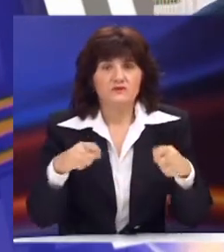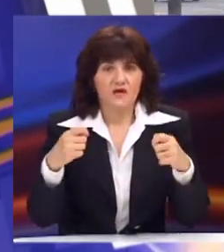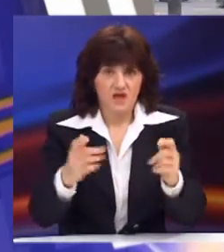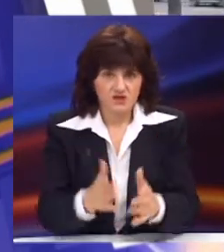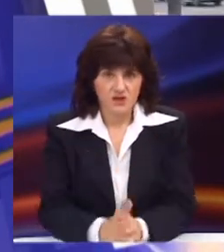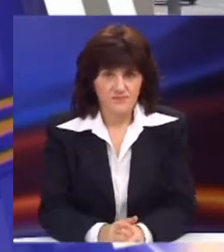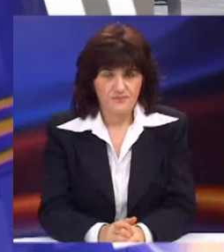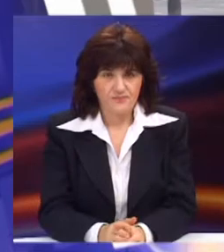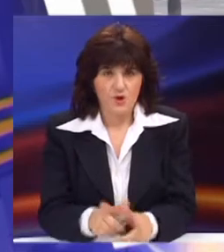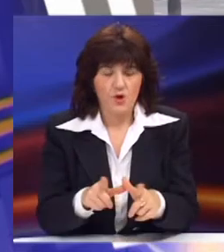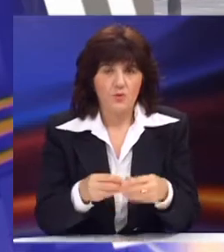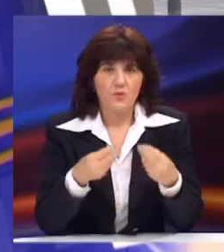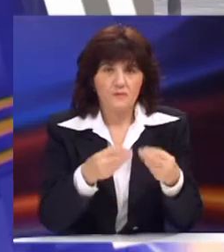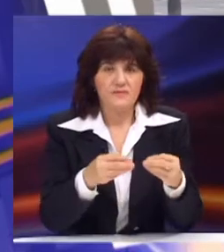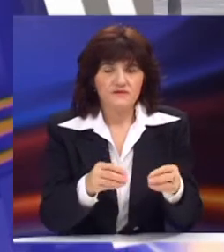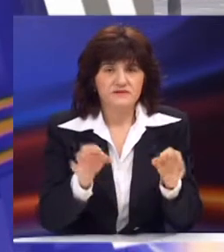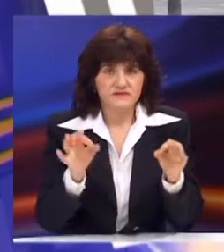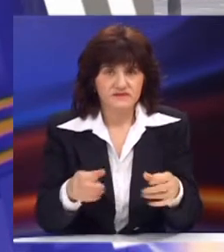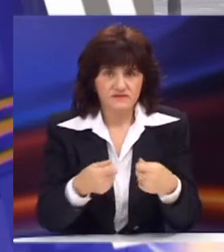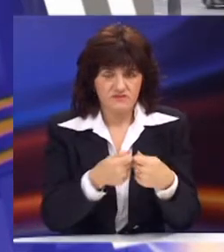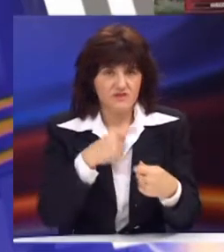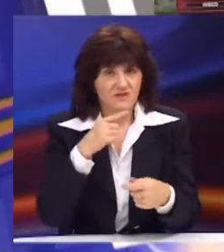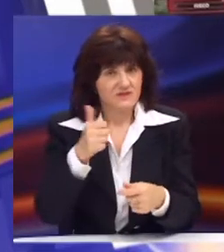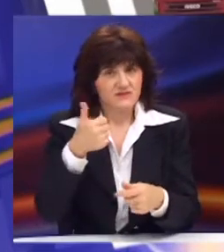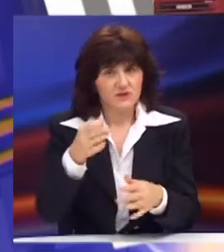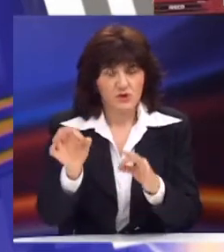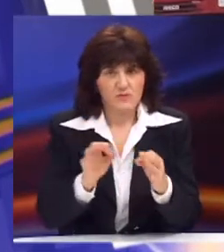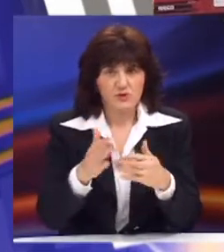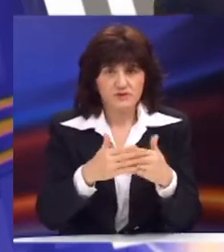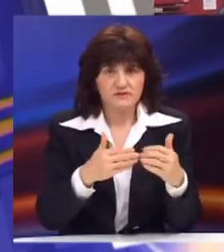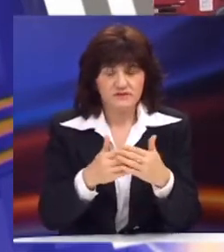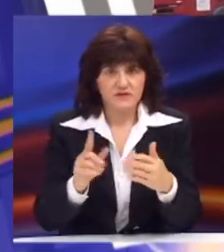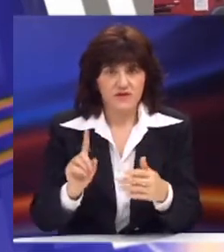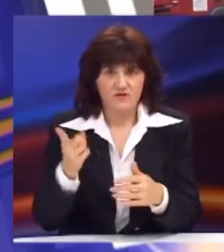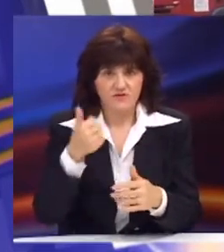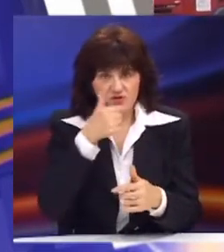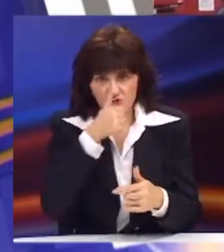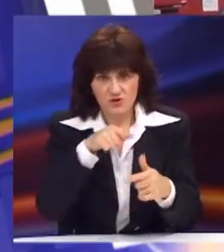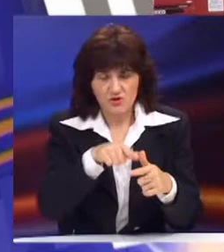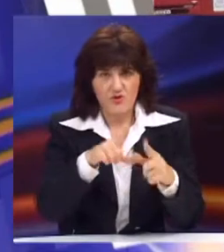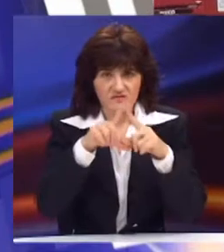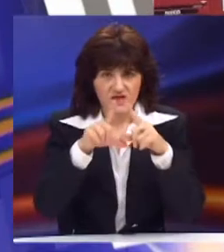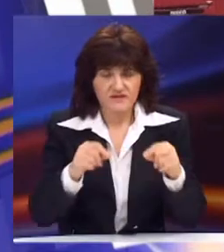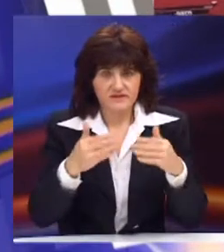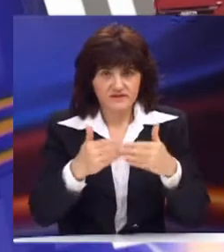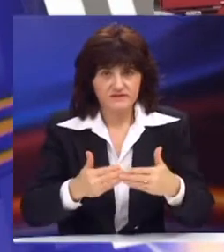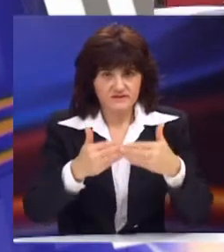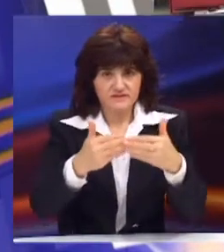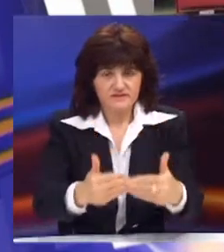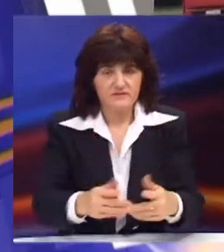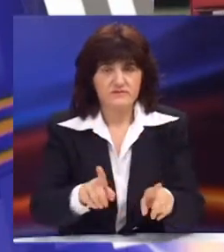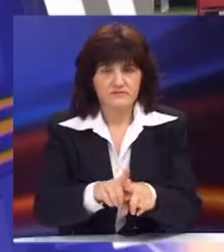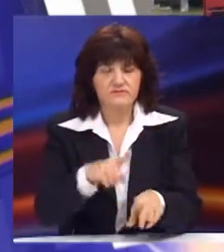je izgrađeno. U Savetu za bezbednost saobraćaja kažu da nisu 100% zadovoljni rezultatima koje su postigli postavljanjem